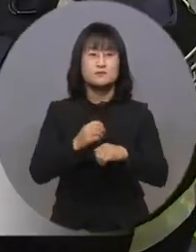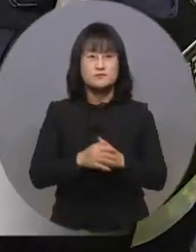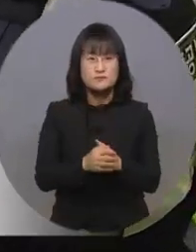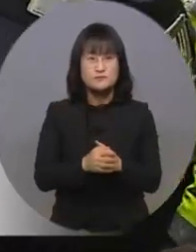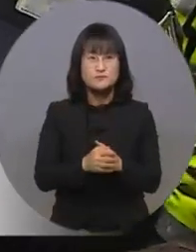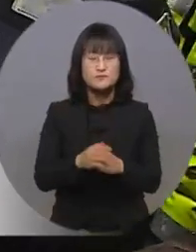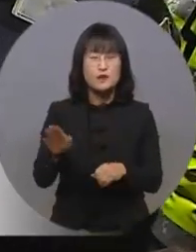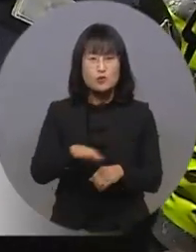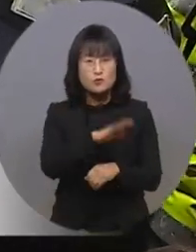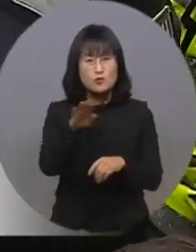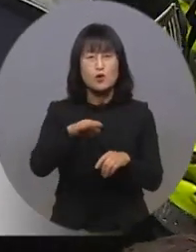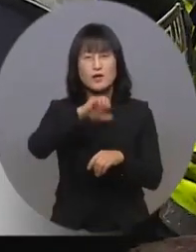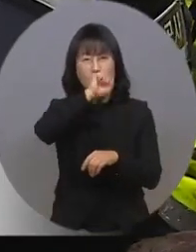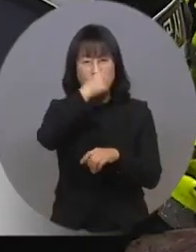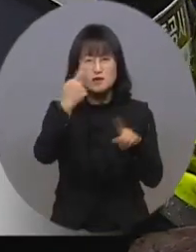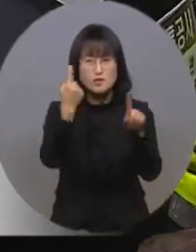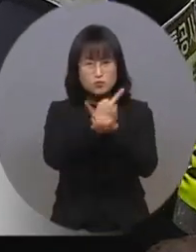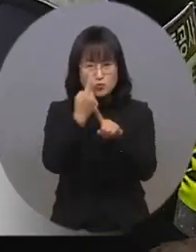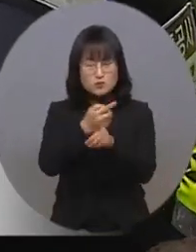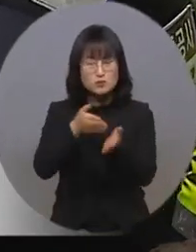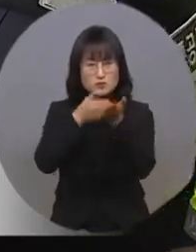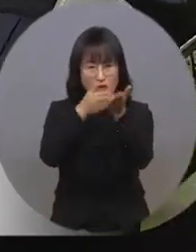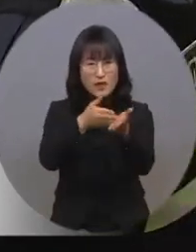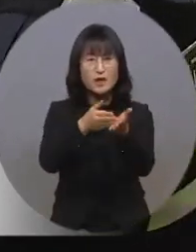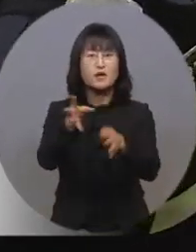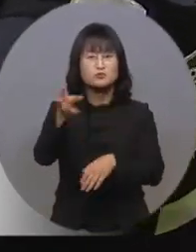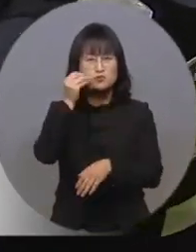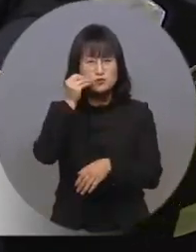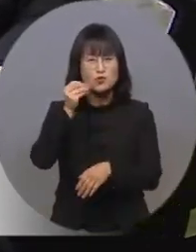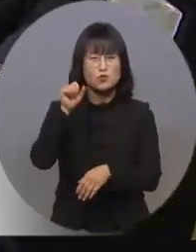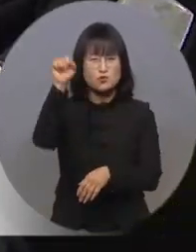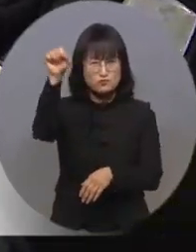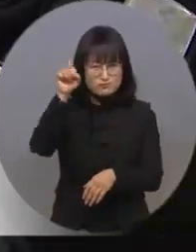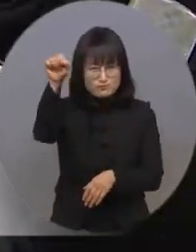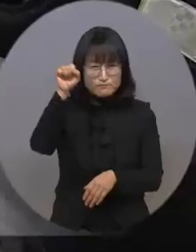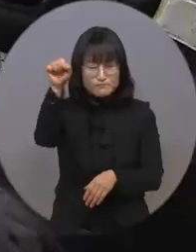법원의 조정안을 수용하십시오.